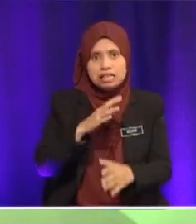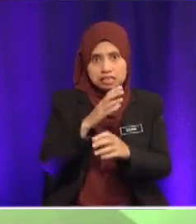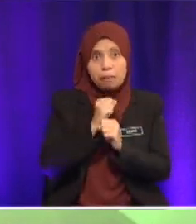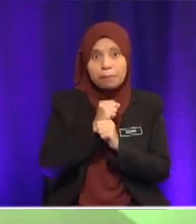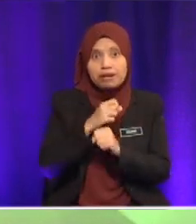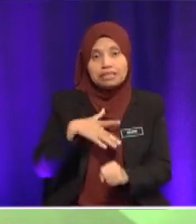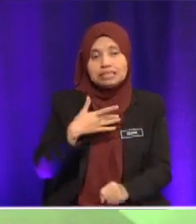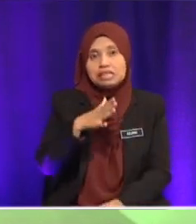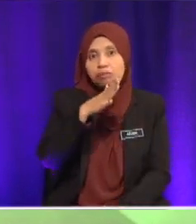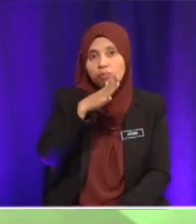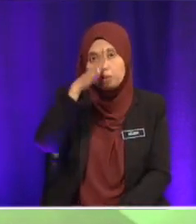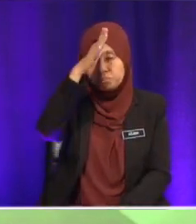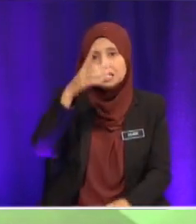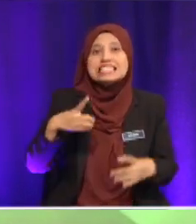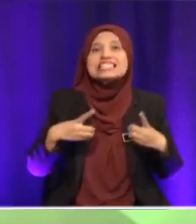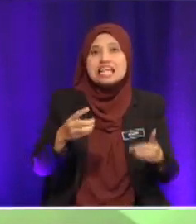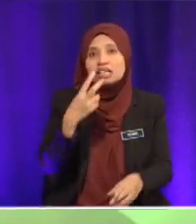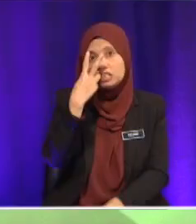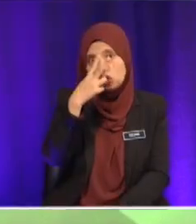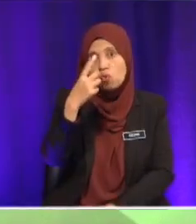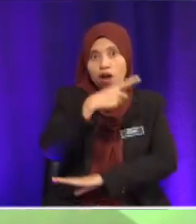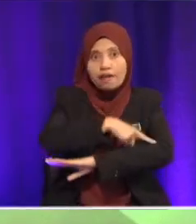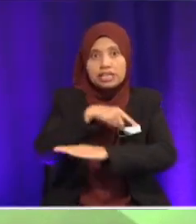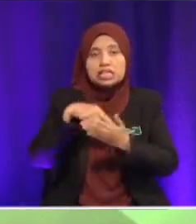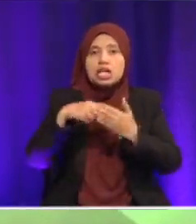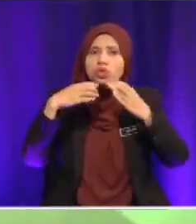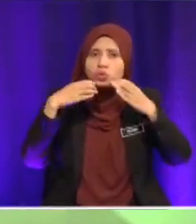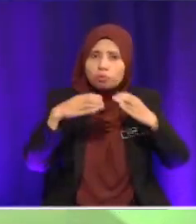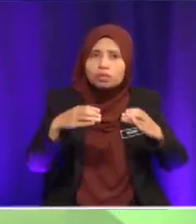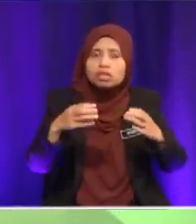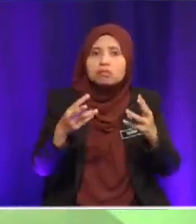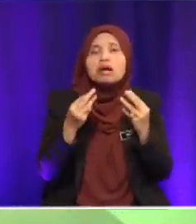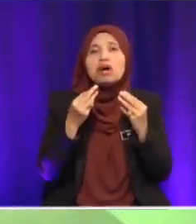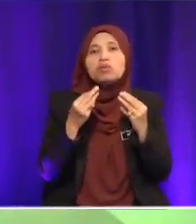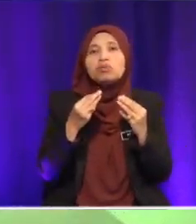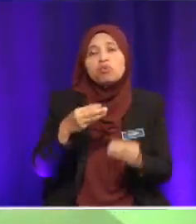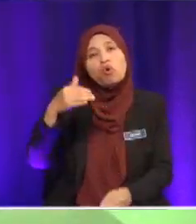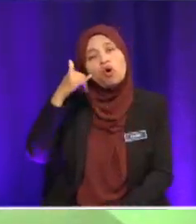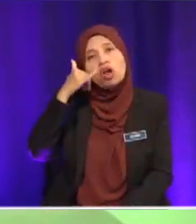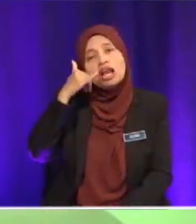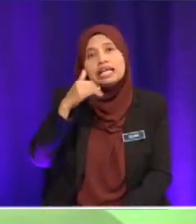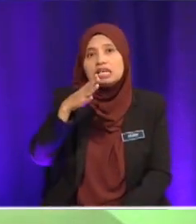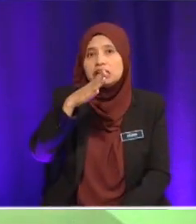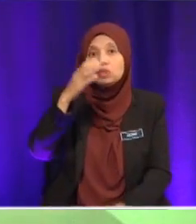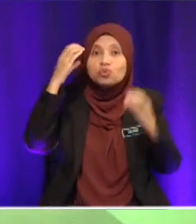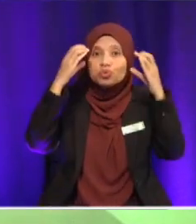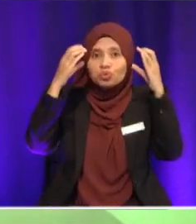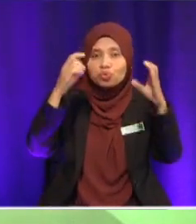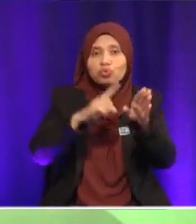ada ibu bapak yang sedang menonton rancangan kita pada hari ini coba menghubungi sekolah anak masing-masing